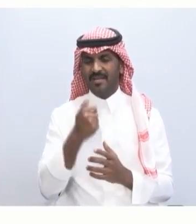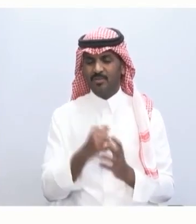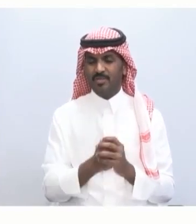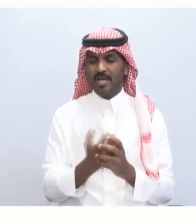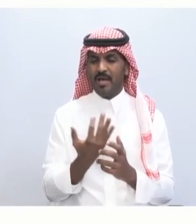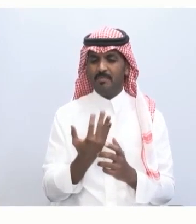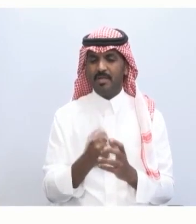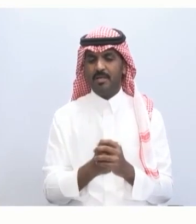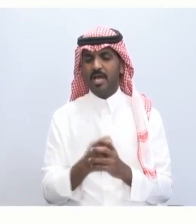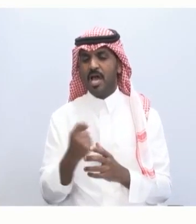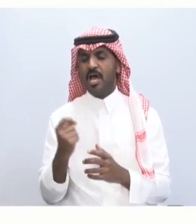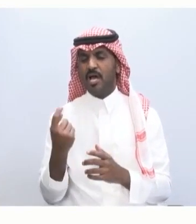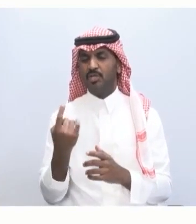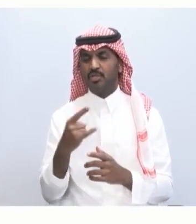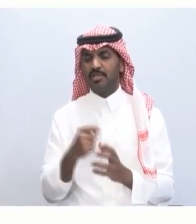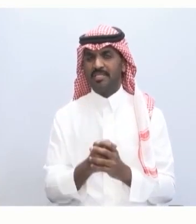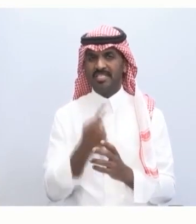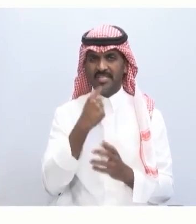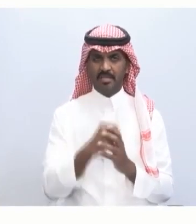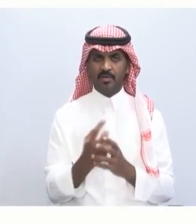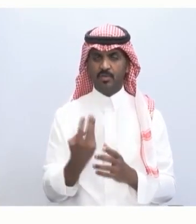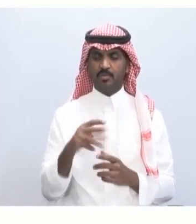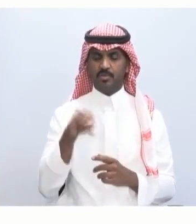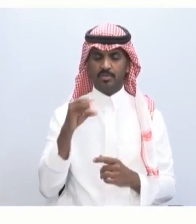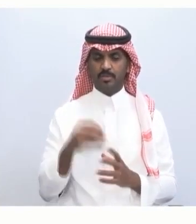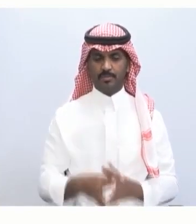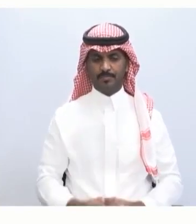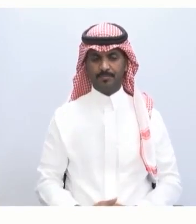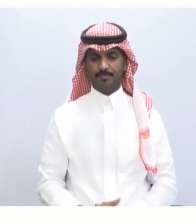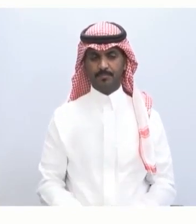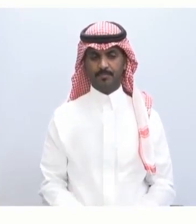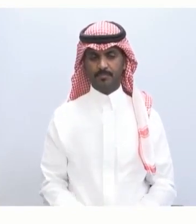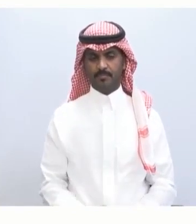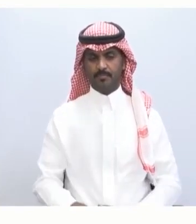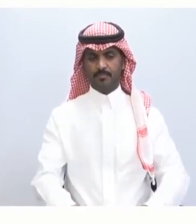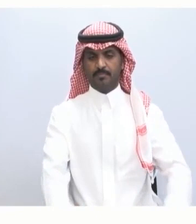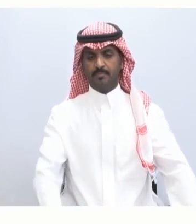1319 في اليوم الخامس من شهر شوال لعام